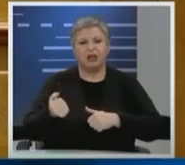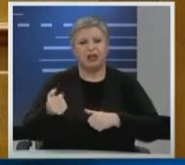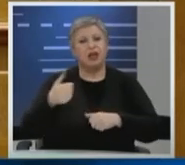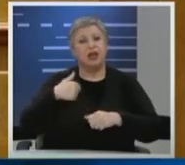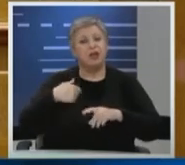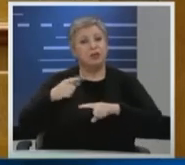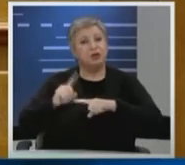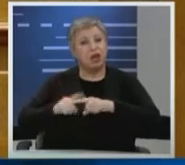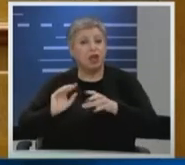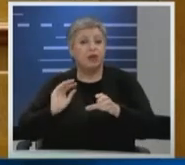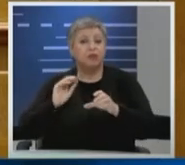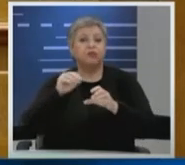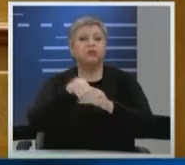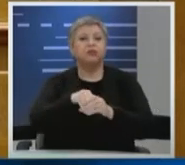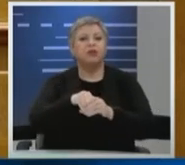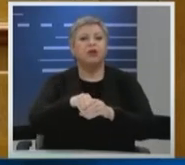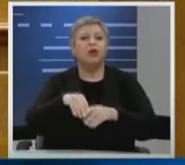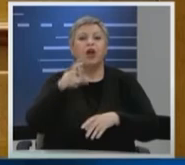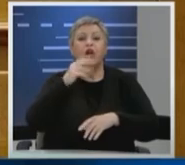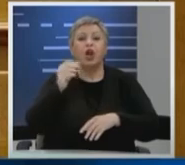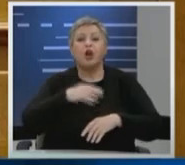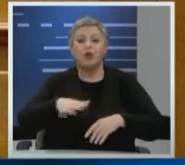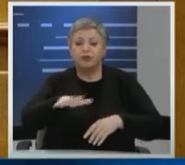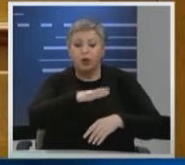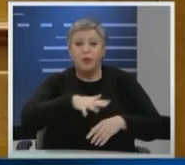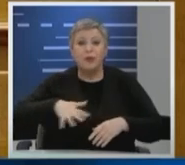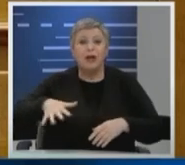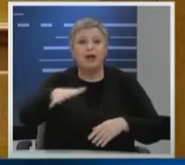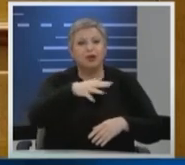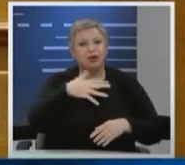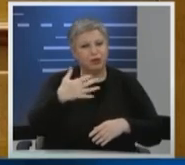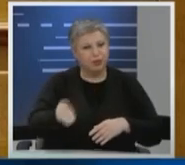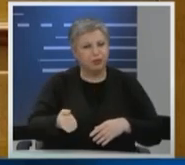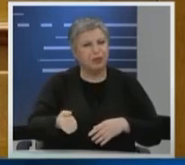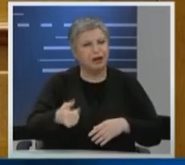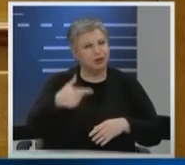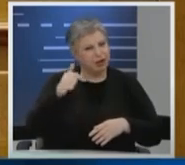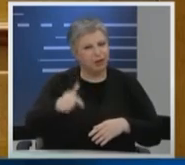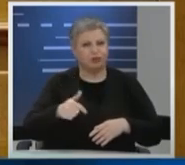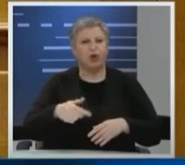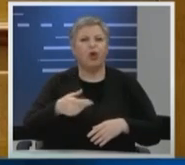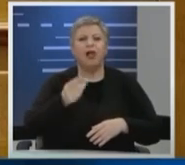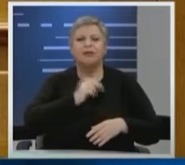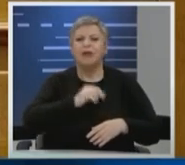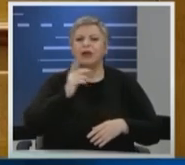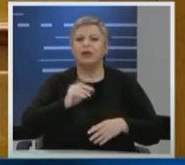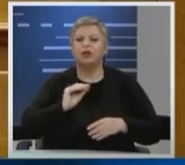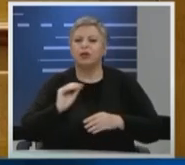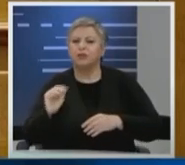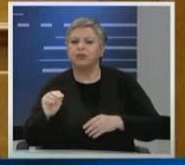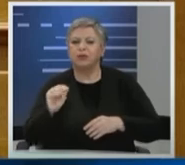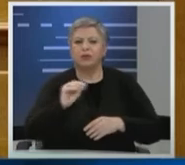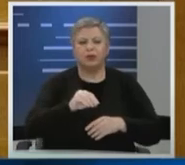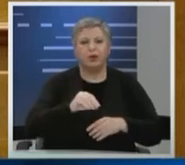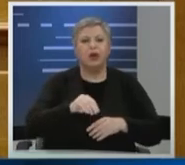Ελλάδα στα πλαίσια της γεωστρατηγικής αναβάθμισης. Η κυβέρνηση μετατρέπει την Ελλάδα σε σημεοφόρο